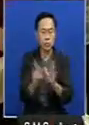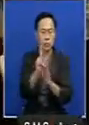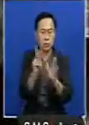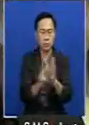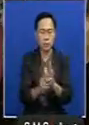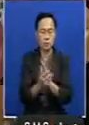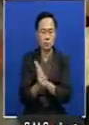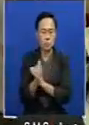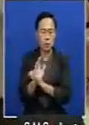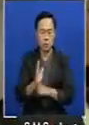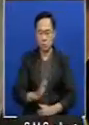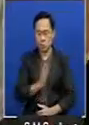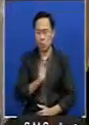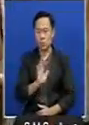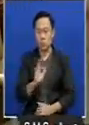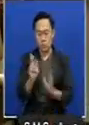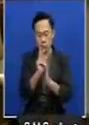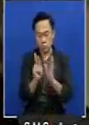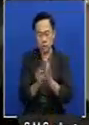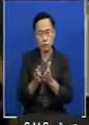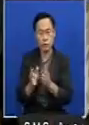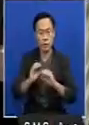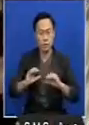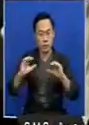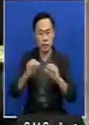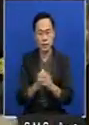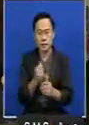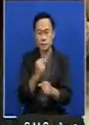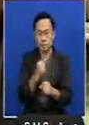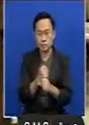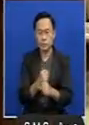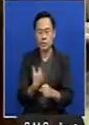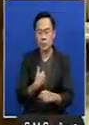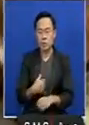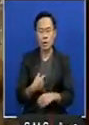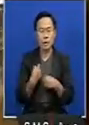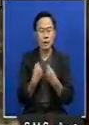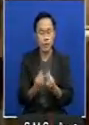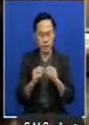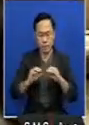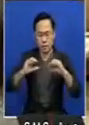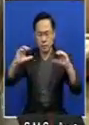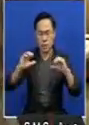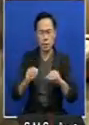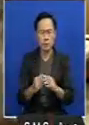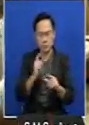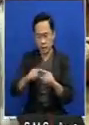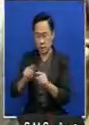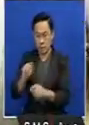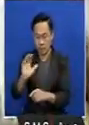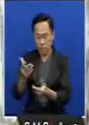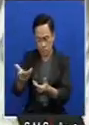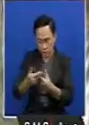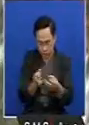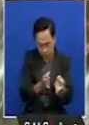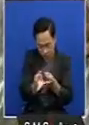กฎหมายกฤษฎีกาผู้ทรงคุณวุฒินะคะด้วยเหตุนี้นี่ล่ะค่ะทำให้อาจารย์ได้รับความไว้วังใจจาก 5รัฐบาล